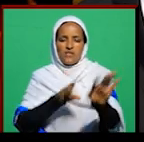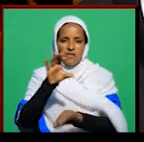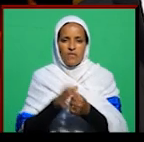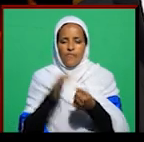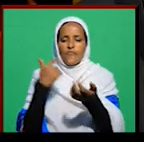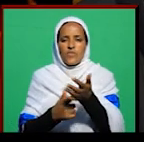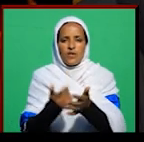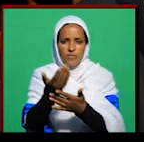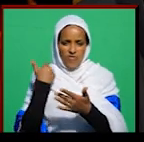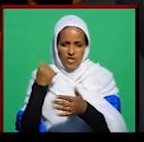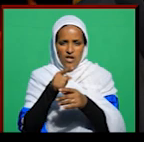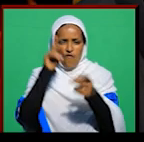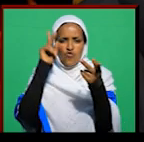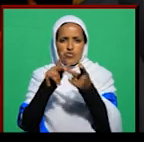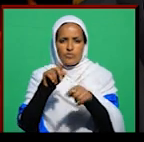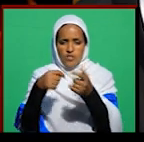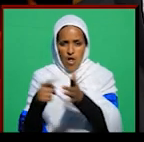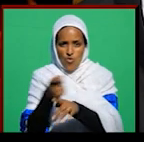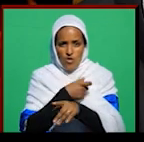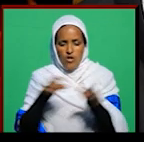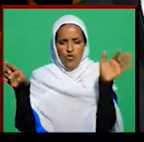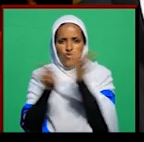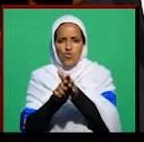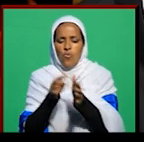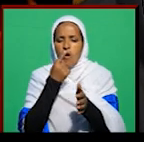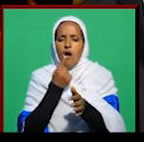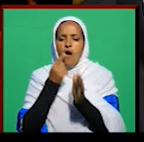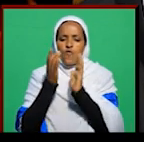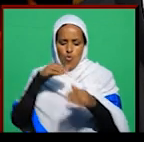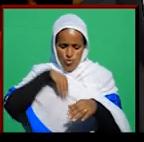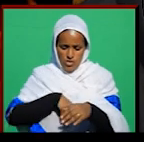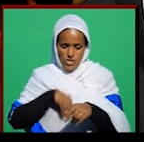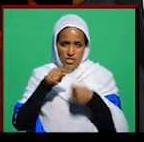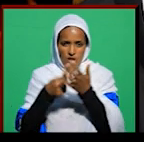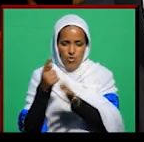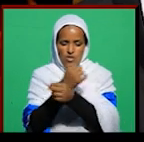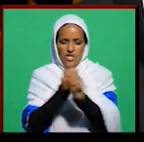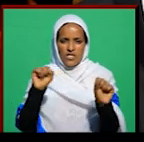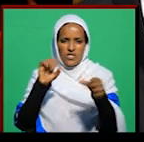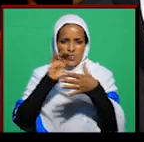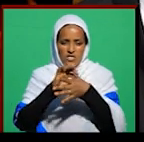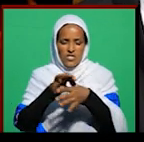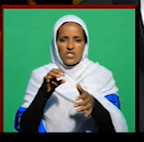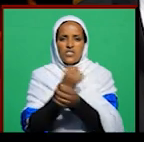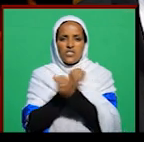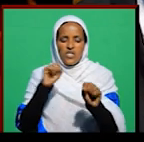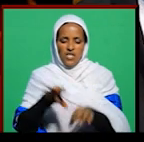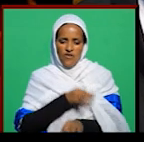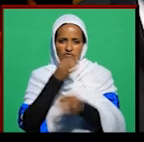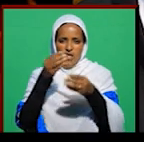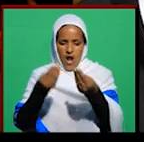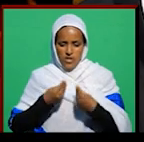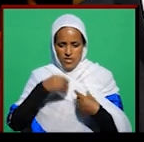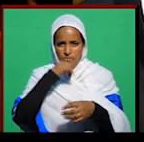ተደረጎለታል። ለዚያኛው ገና ፍጹም ስላልሆነ ህጉም አፋዊ ስለሆነ ውሳጣዊ ስላልሆነ ድህነተ ስጋ እንጂ ድህነተ ነፍስን